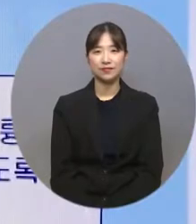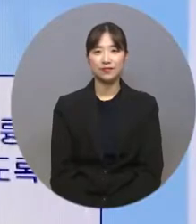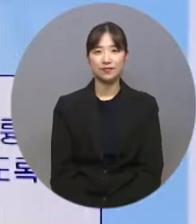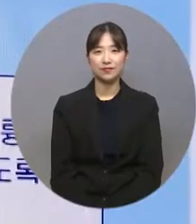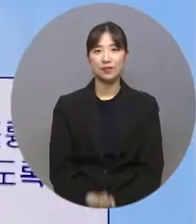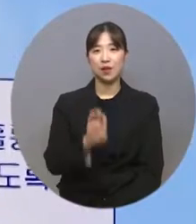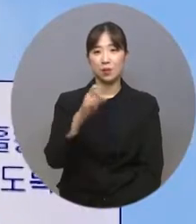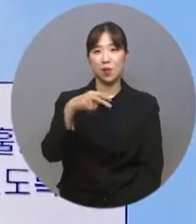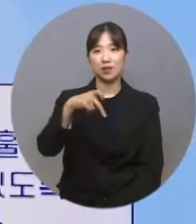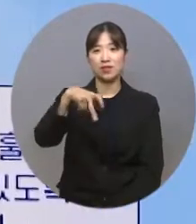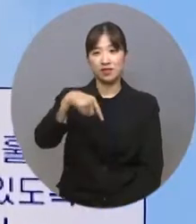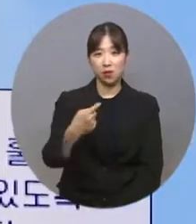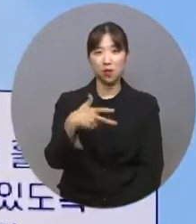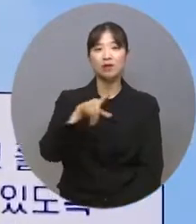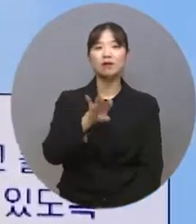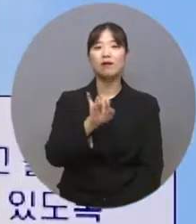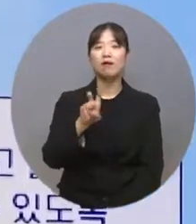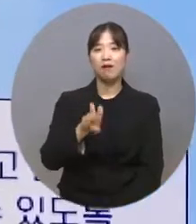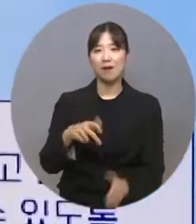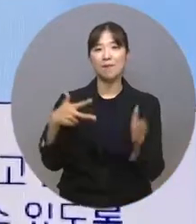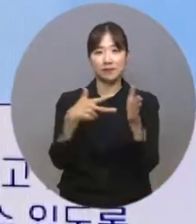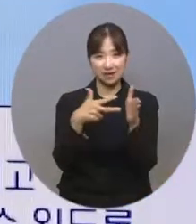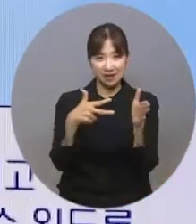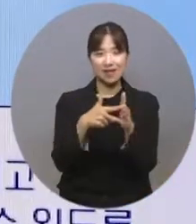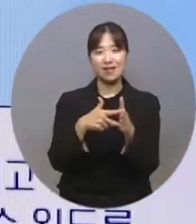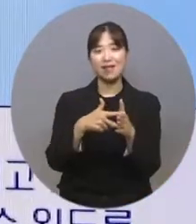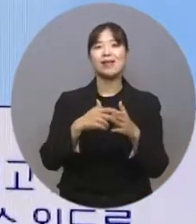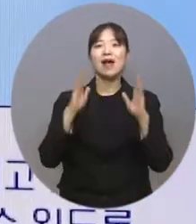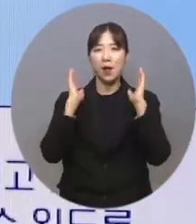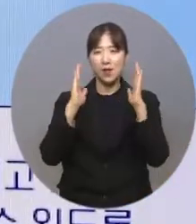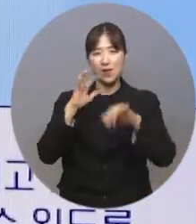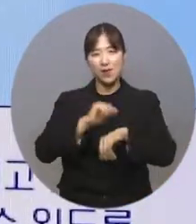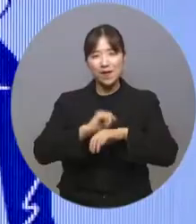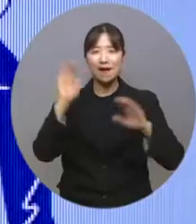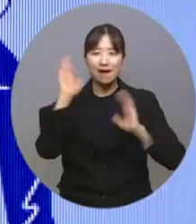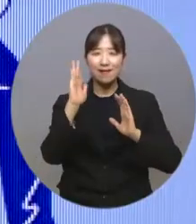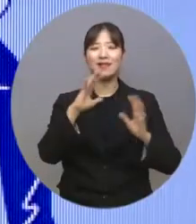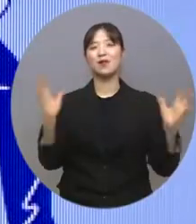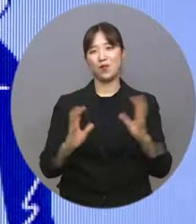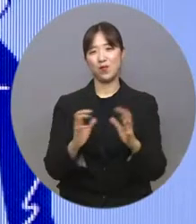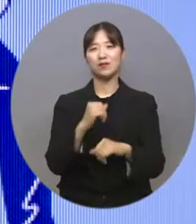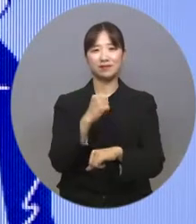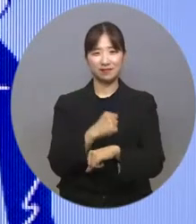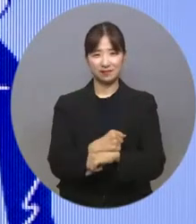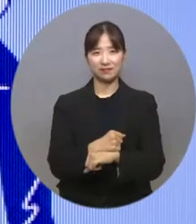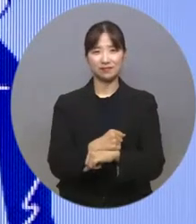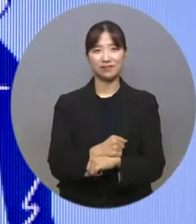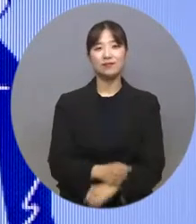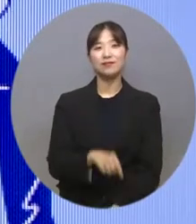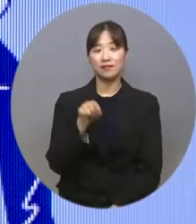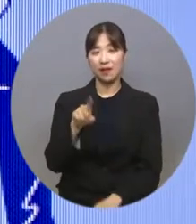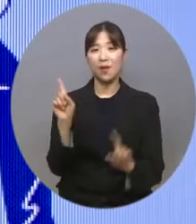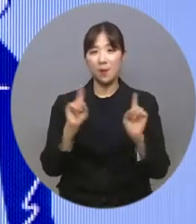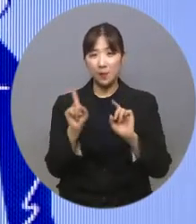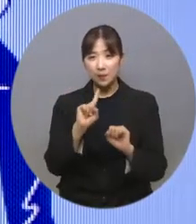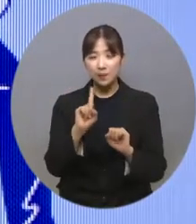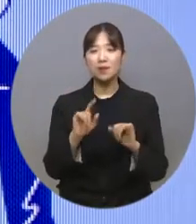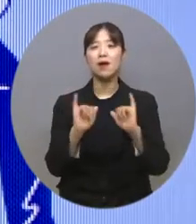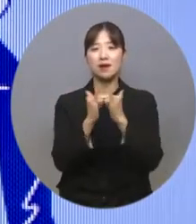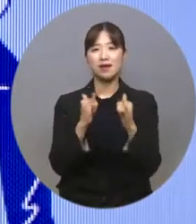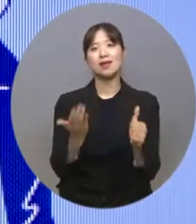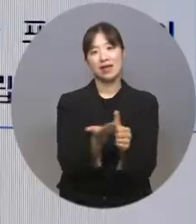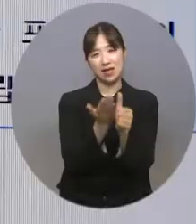포스코 청암 대단히 포스코 비전 장학생 모집 에 나섭니다 포스코 비전 장악은 인재 양성과 교육